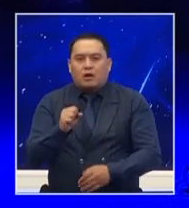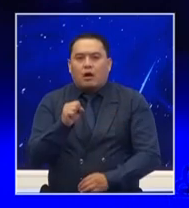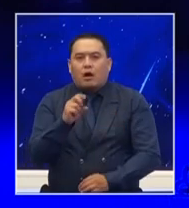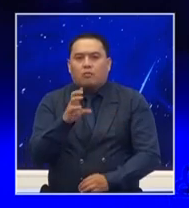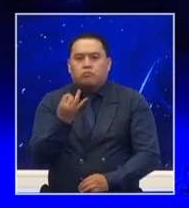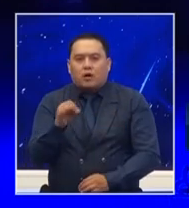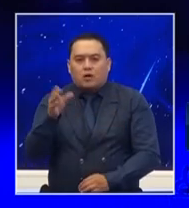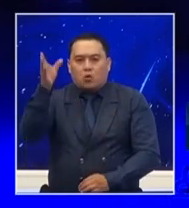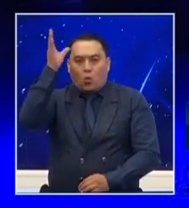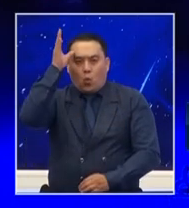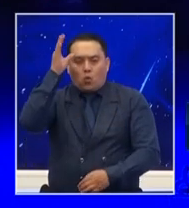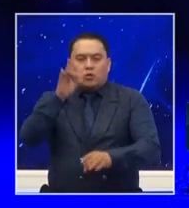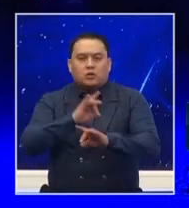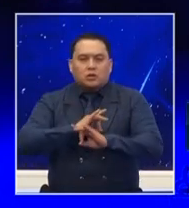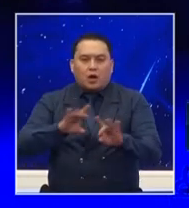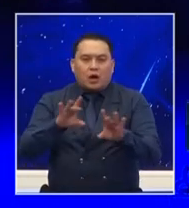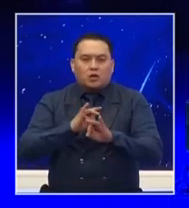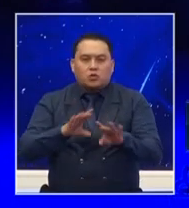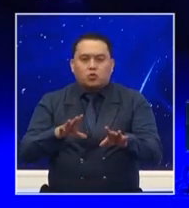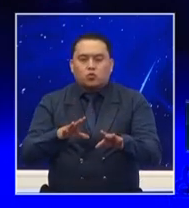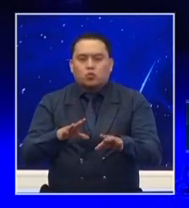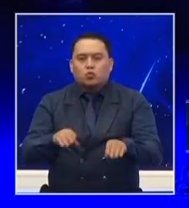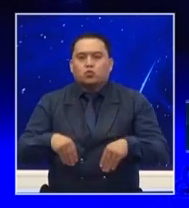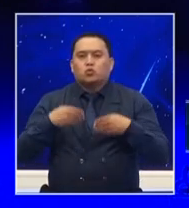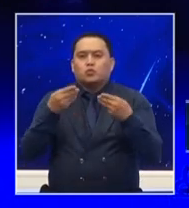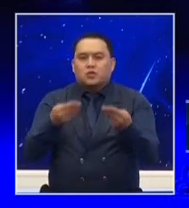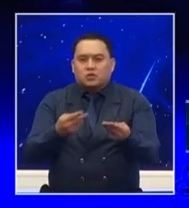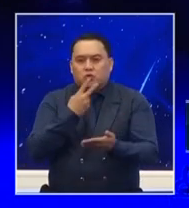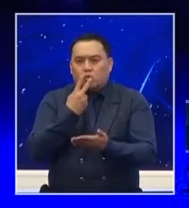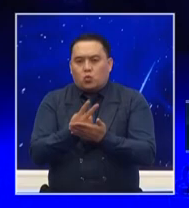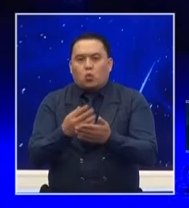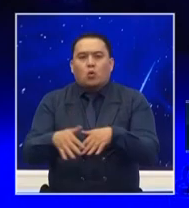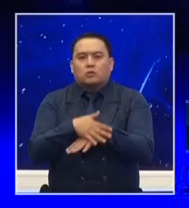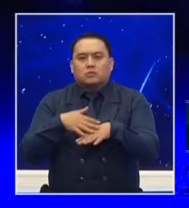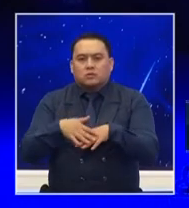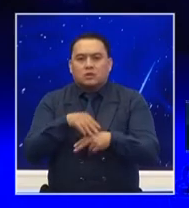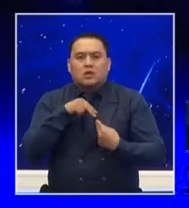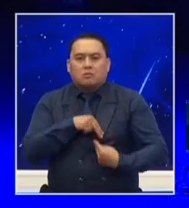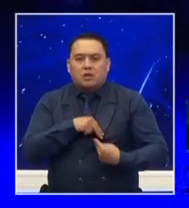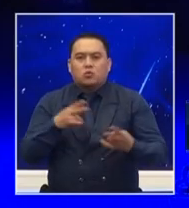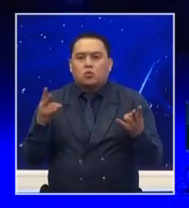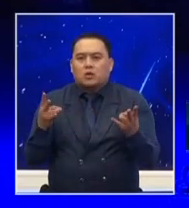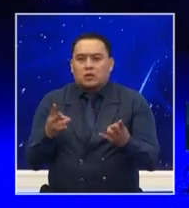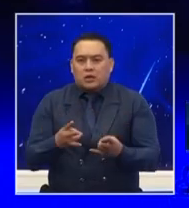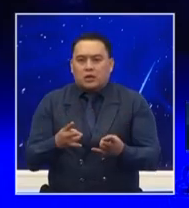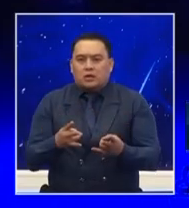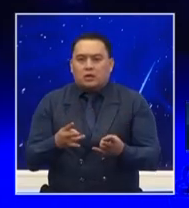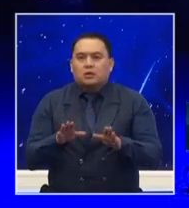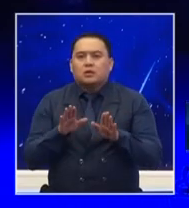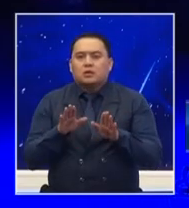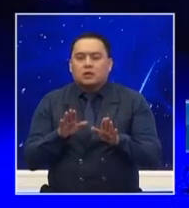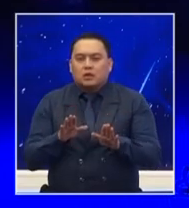жеткізу, автордың ойын жеткізу деген өте қиын нәрсе. Сондықтан еңбек ету керек, көп еңбек еттік